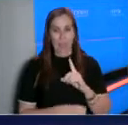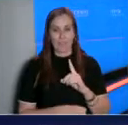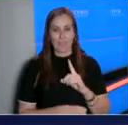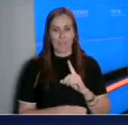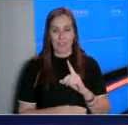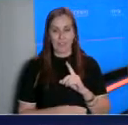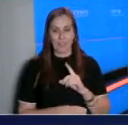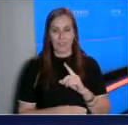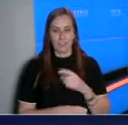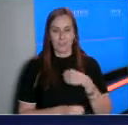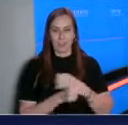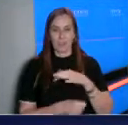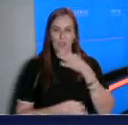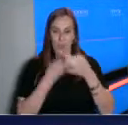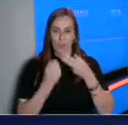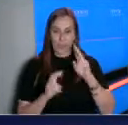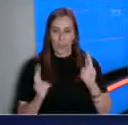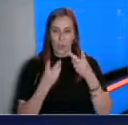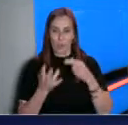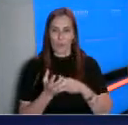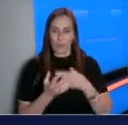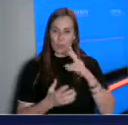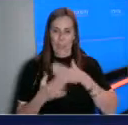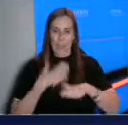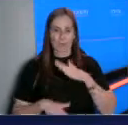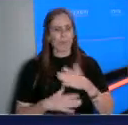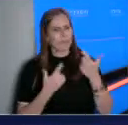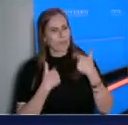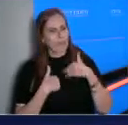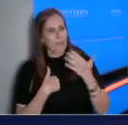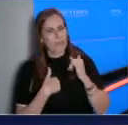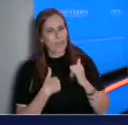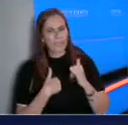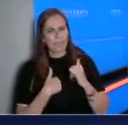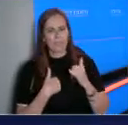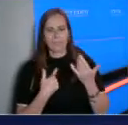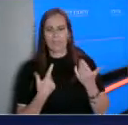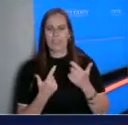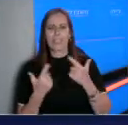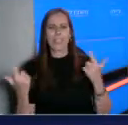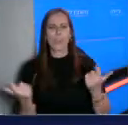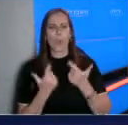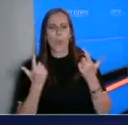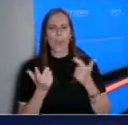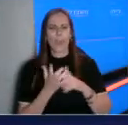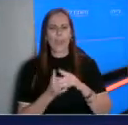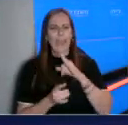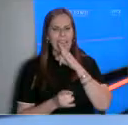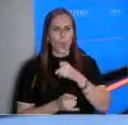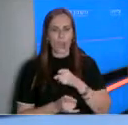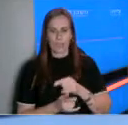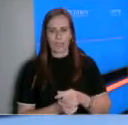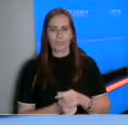אני עושה גם שאלות קצת יותר קלות, כדי שיהיה יותר נעים. אז תסבירי לי מה זה אירועי וויקוויז, מה את עושה? אז בעצם